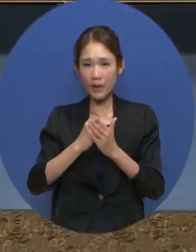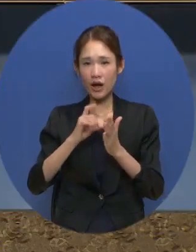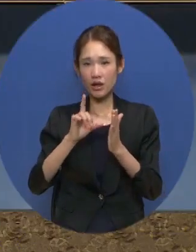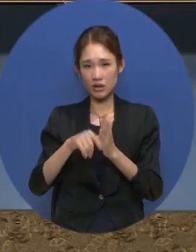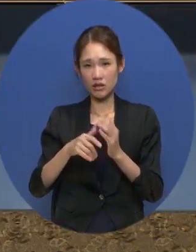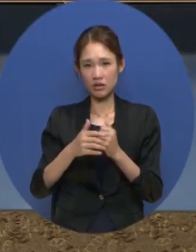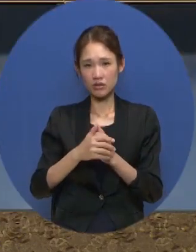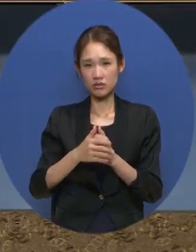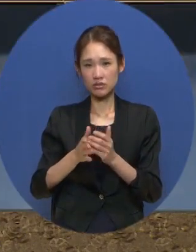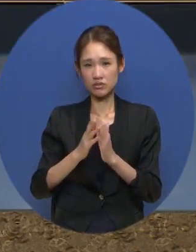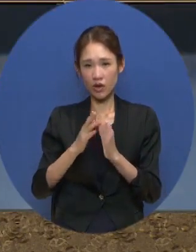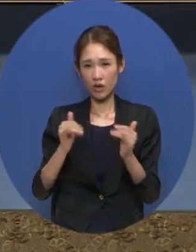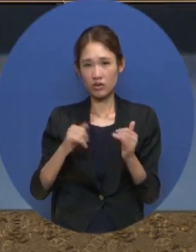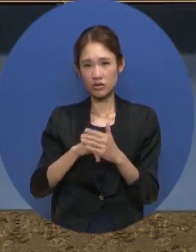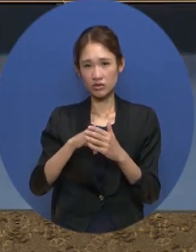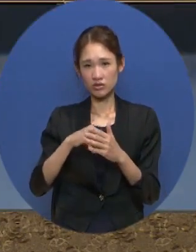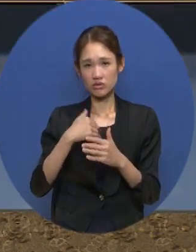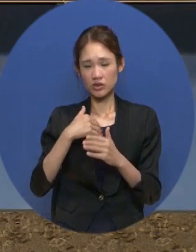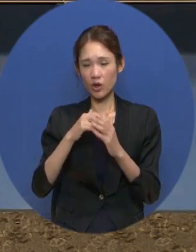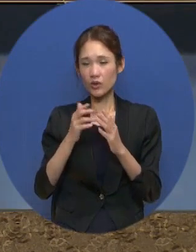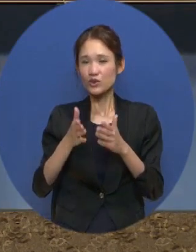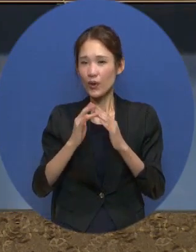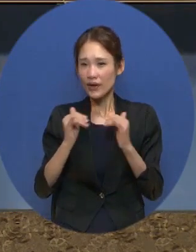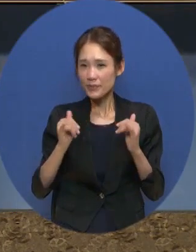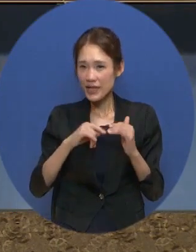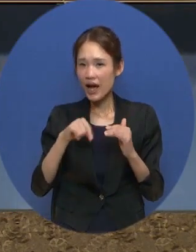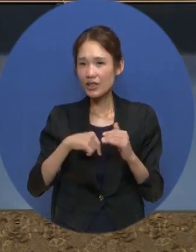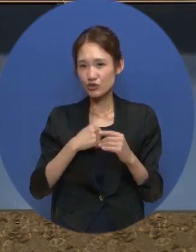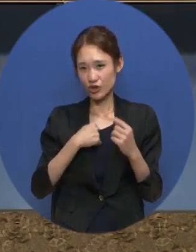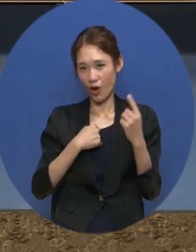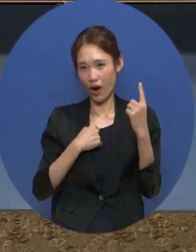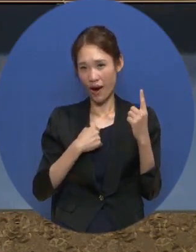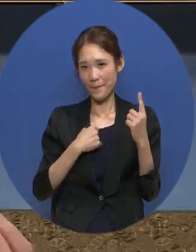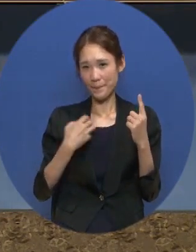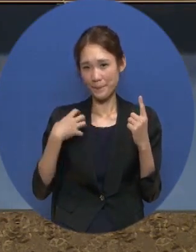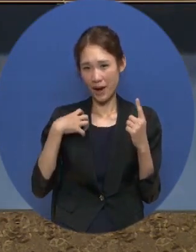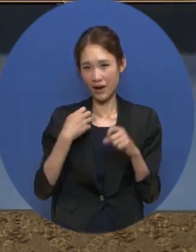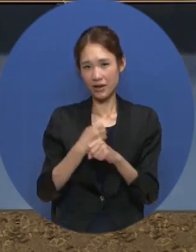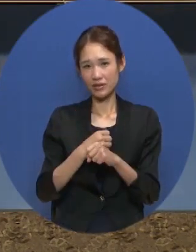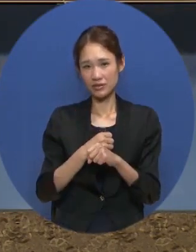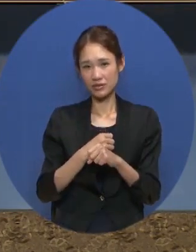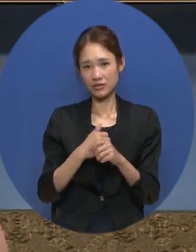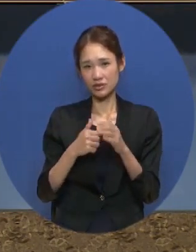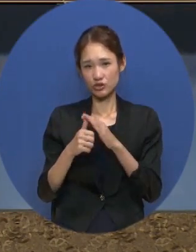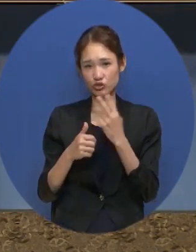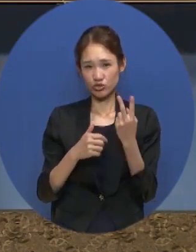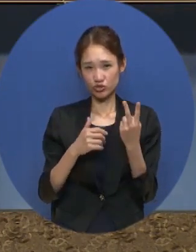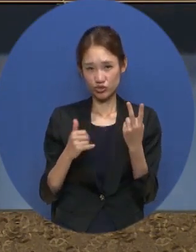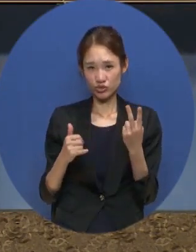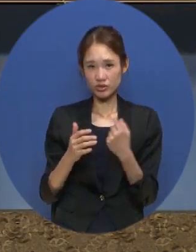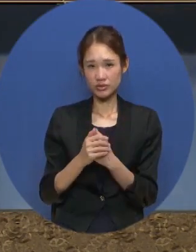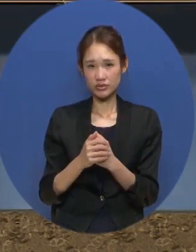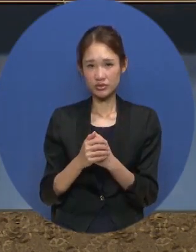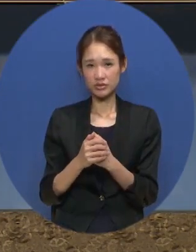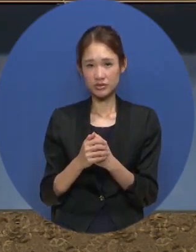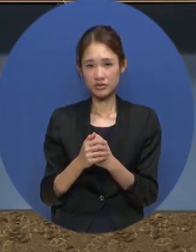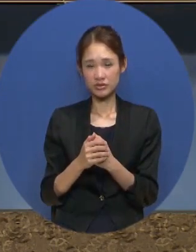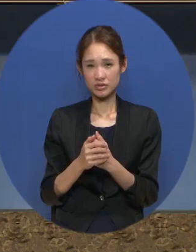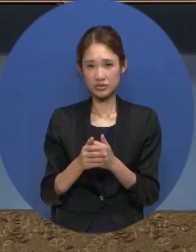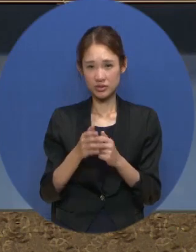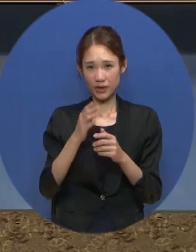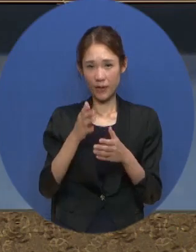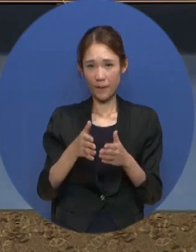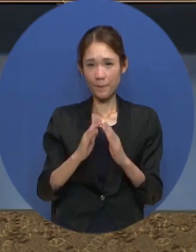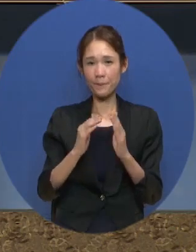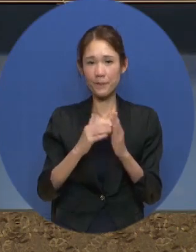처음에 회사 설립할 때 네. 뭐 저도 이제 설립자 중에 한 명이니까 예. 저랑 대표이사님 둘이 이렇게 뭐 발기인이 돼서